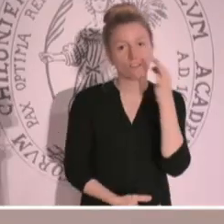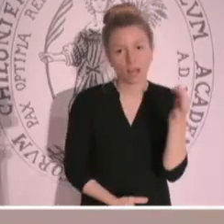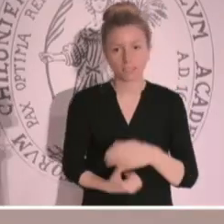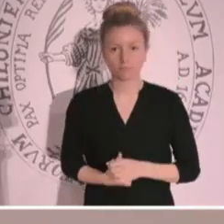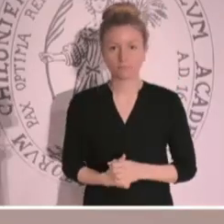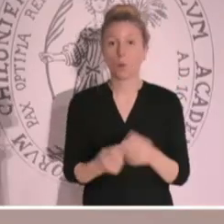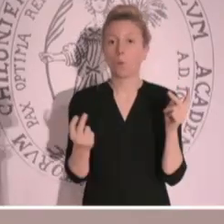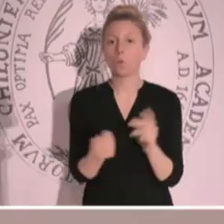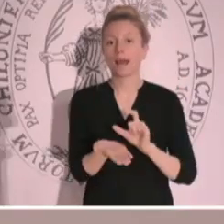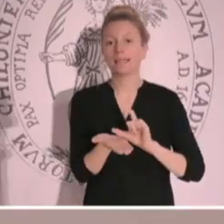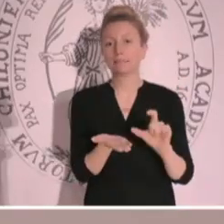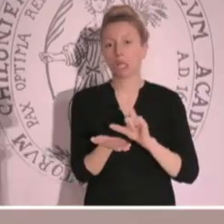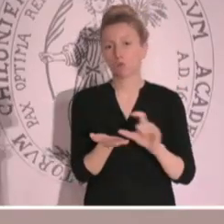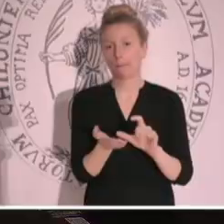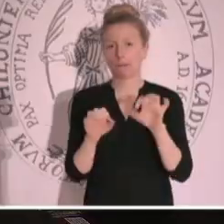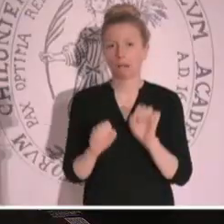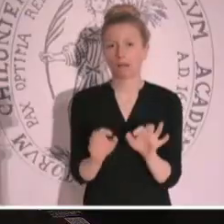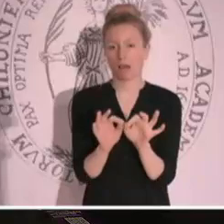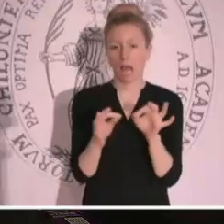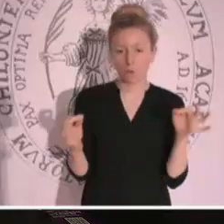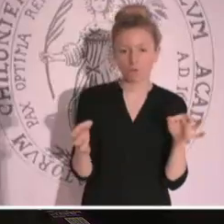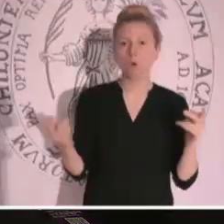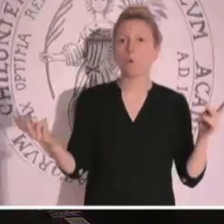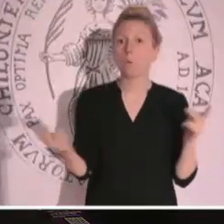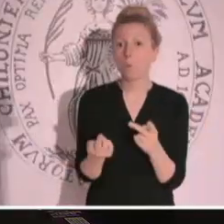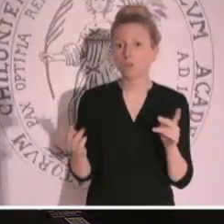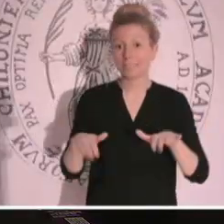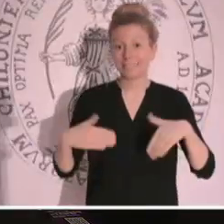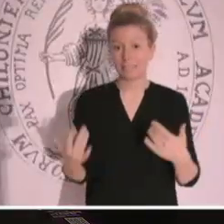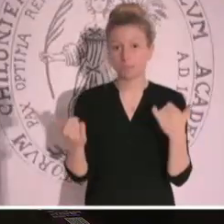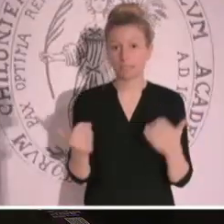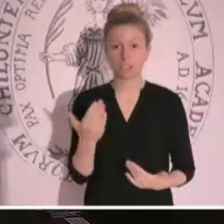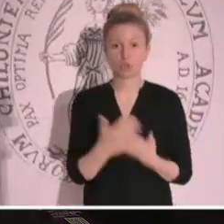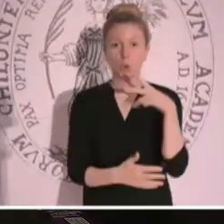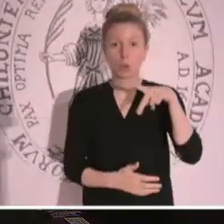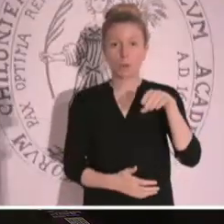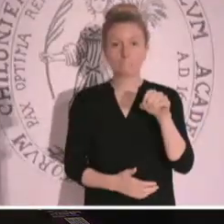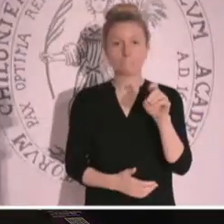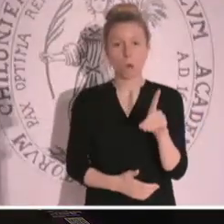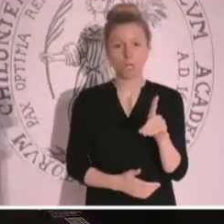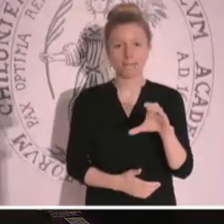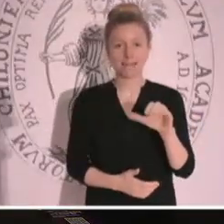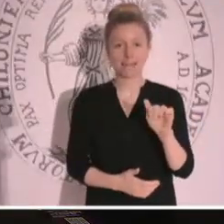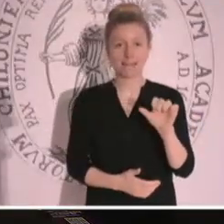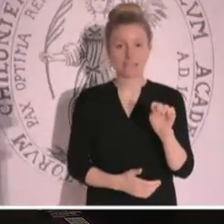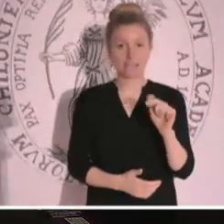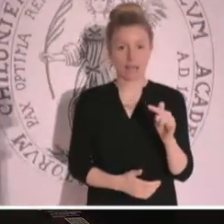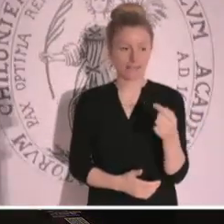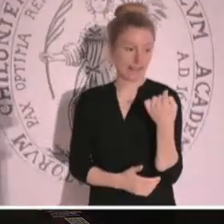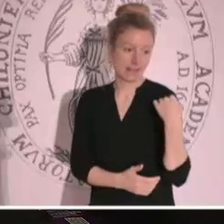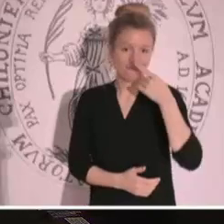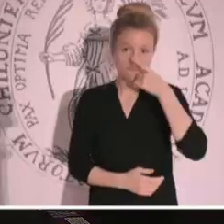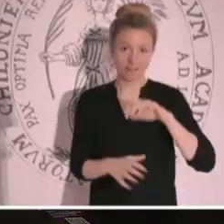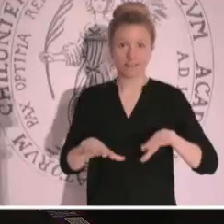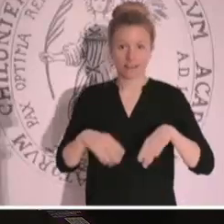@astacaukiel oder unser neuer Podcast, der am Freitag Premiere gefeiert hat mit seiner ersten Folge und jetzt alle 2 Wochen euch